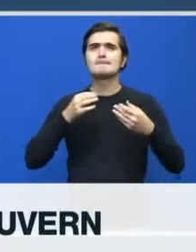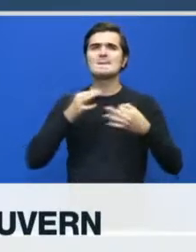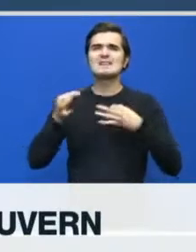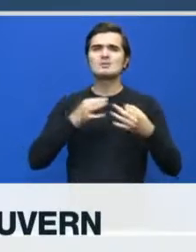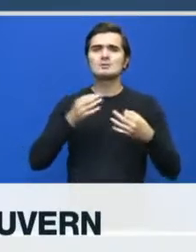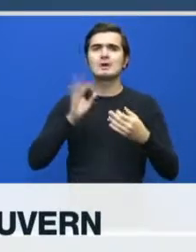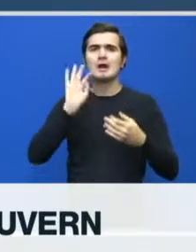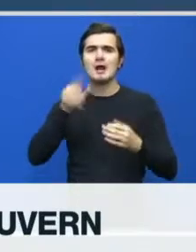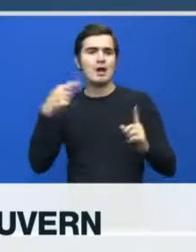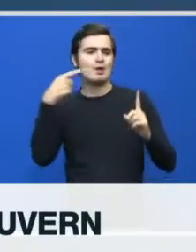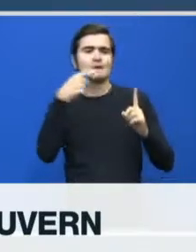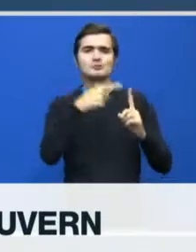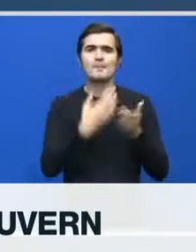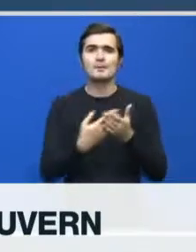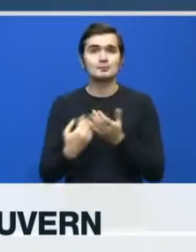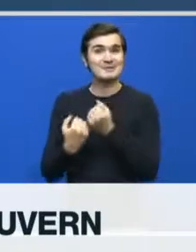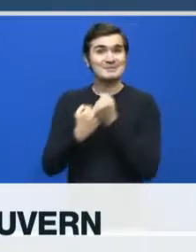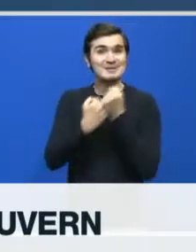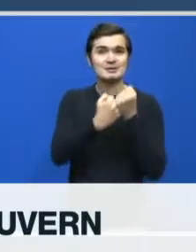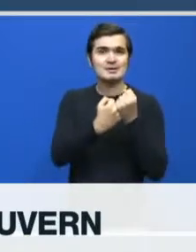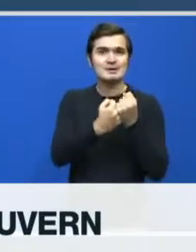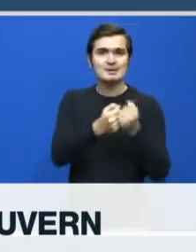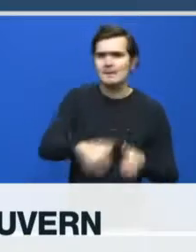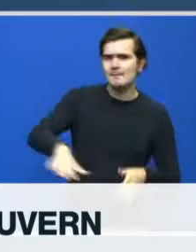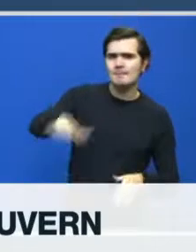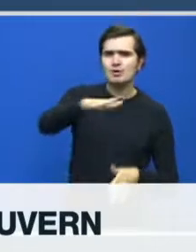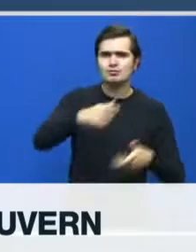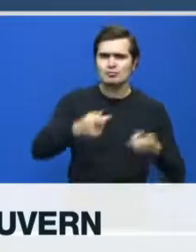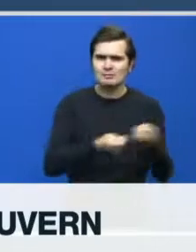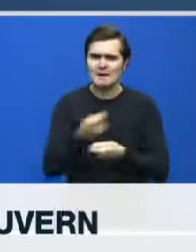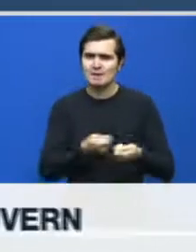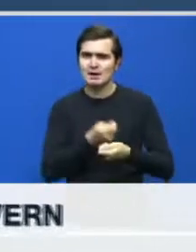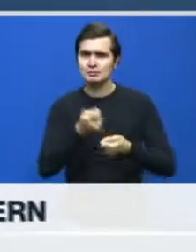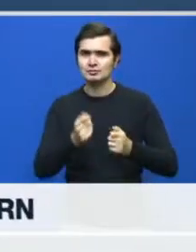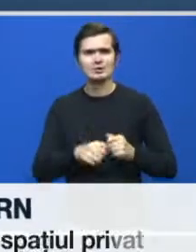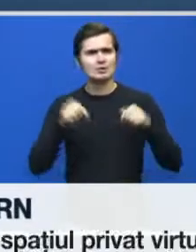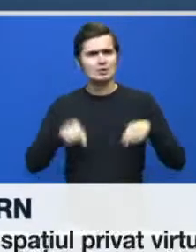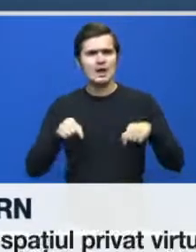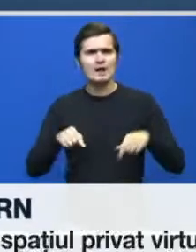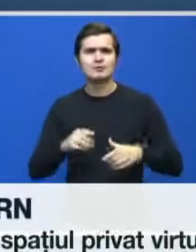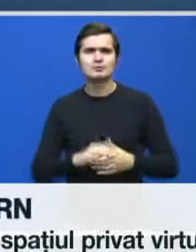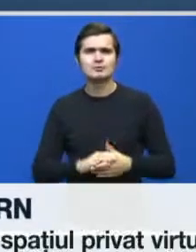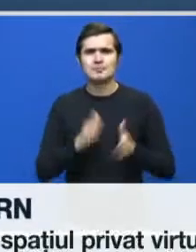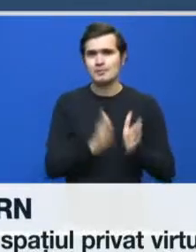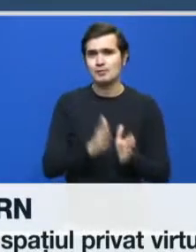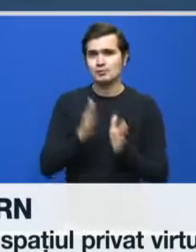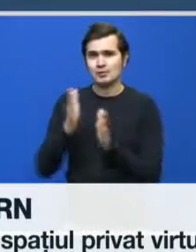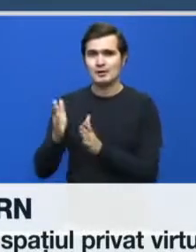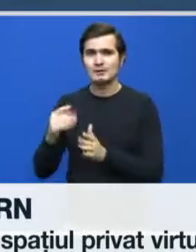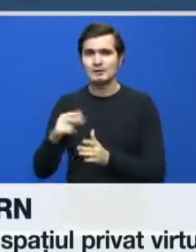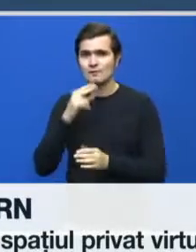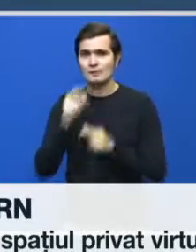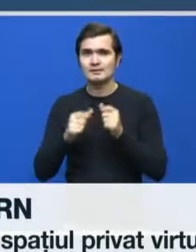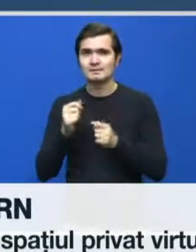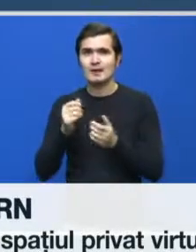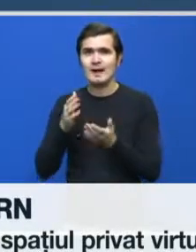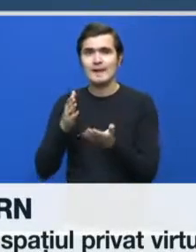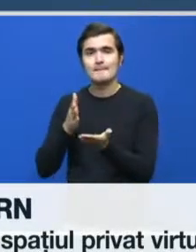ca scop sprijinirea mediului de afaceri. Și aici, pe de o parte, avem permanentizarea unor